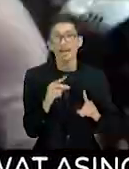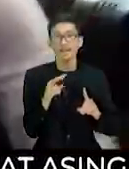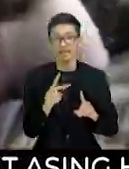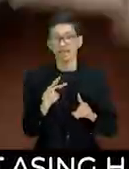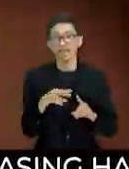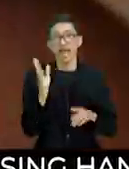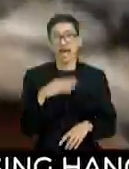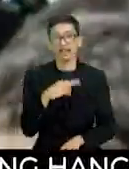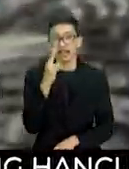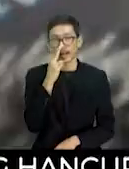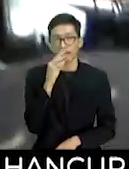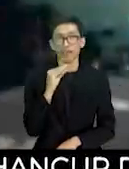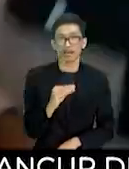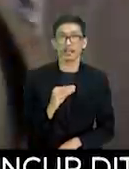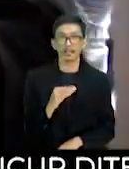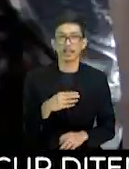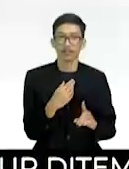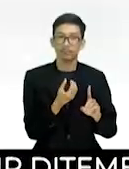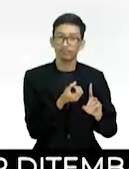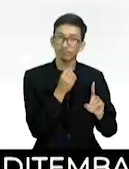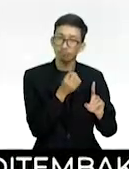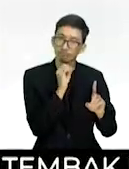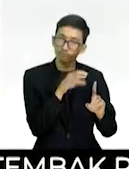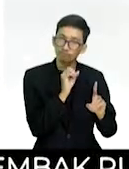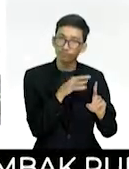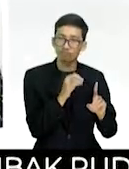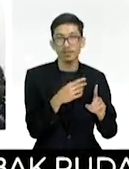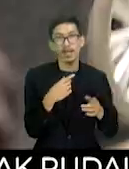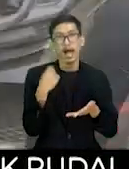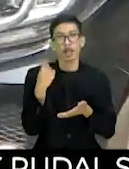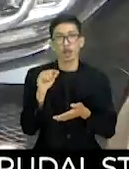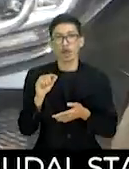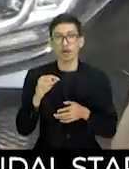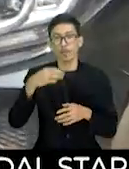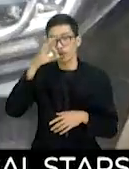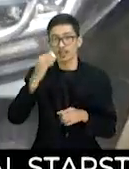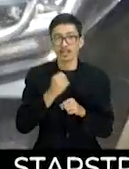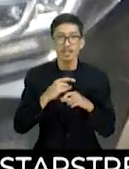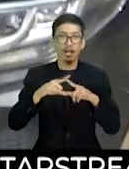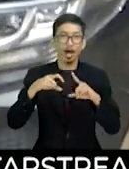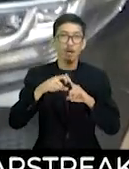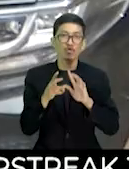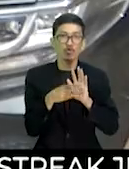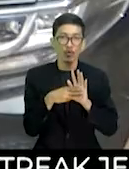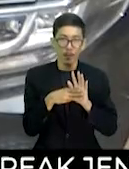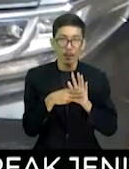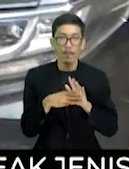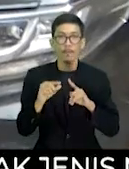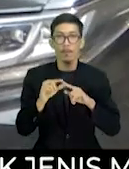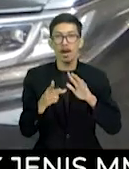pagi. Rachel akan dimintai keterangan polisi di kantor Gakum di Telantas Polda Metro Jaya di Pancoran, Jakarta